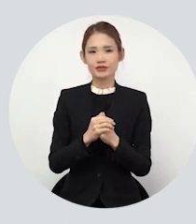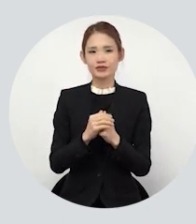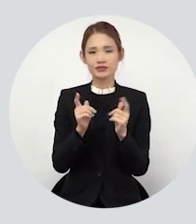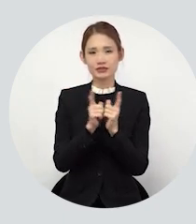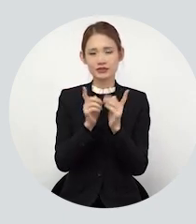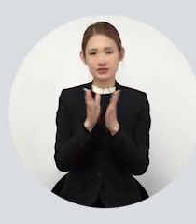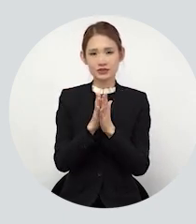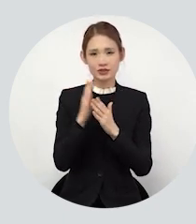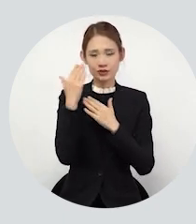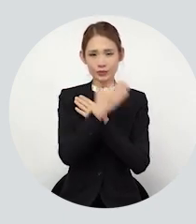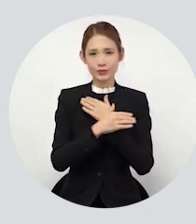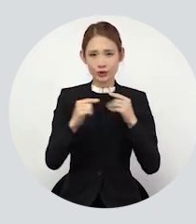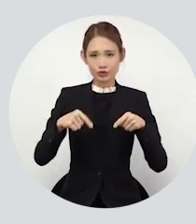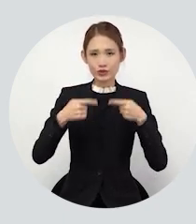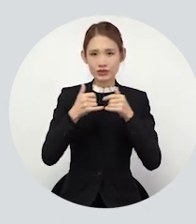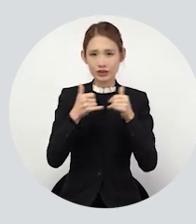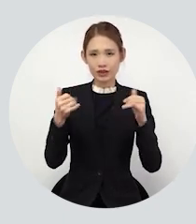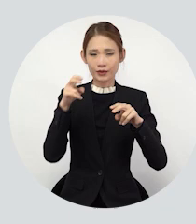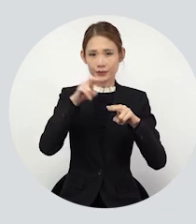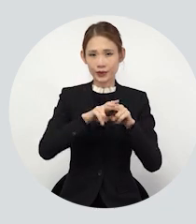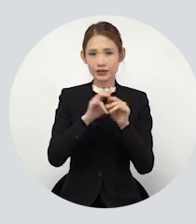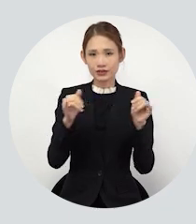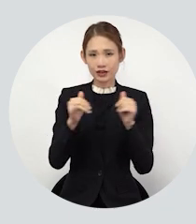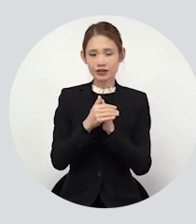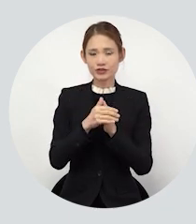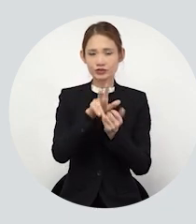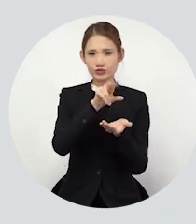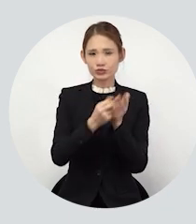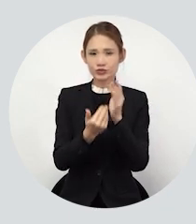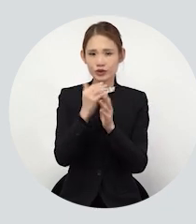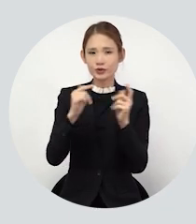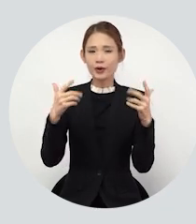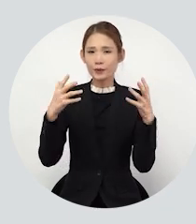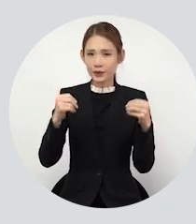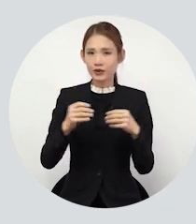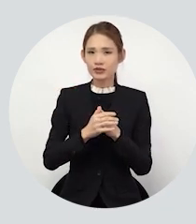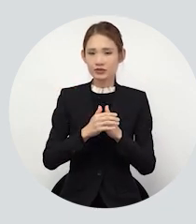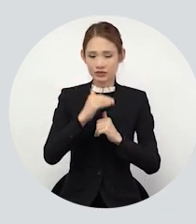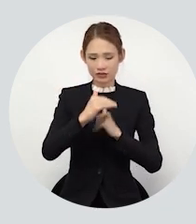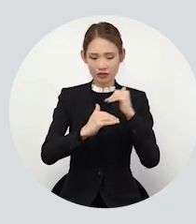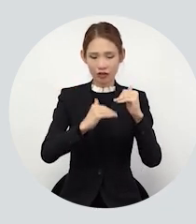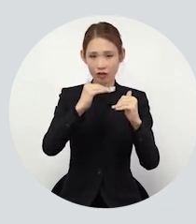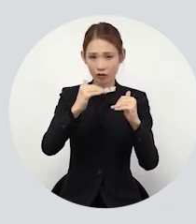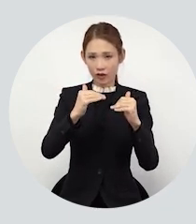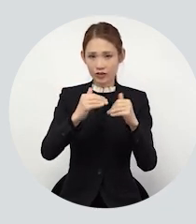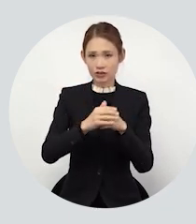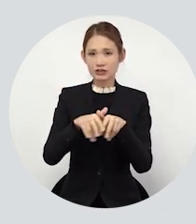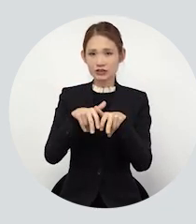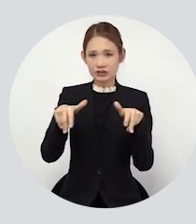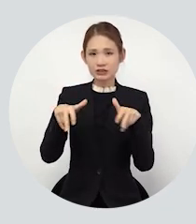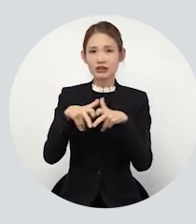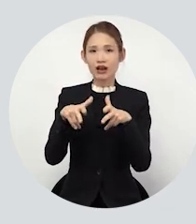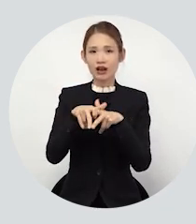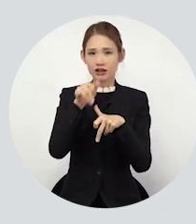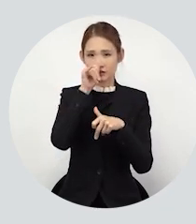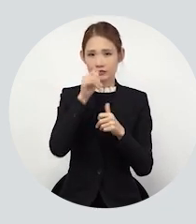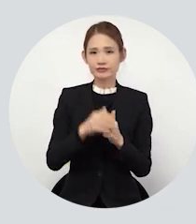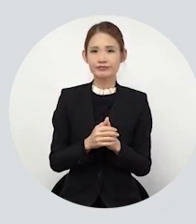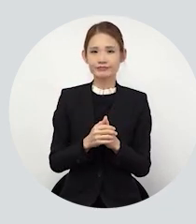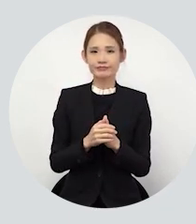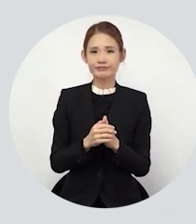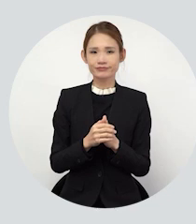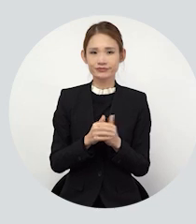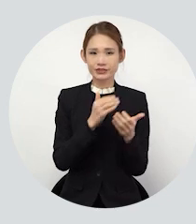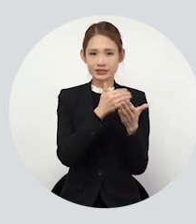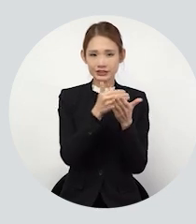실제로 뭐 휠체어 사용자들의 경우에 그런 이슈가 많았으니까 맞아요. 턱의 경우에는 흔히 생각할 수 있는 장애가 맞을 것 같은데.